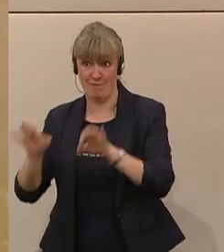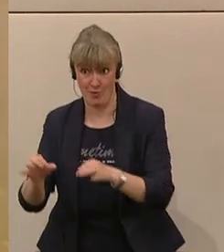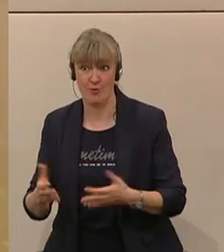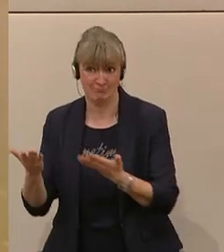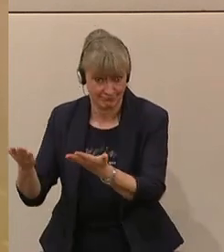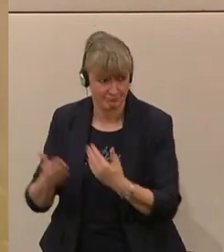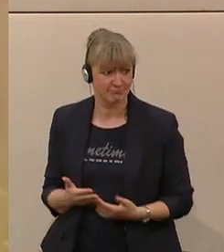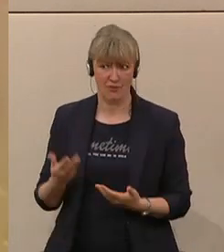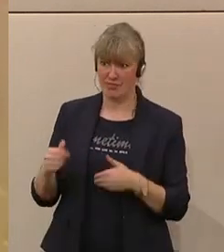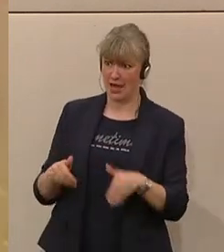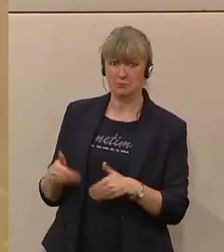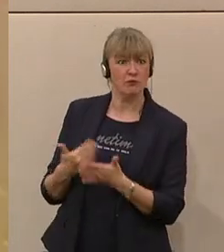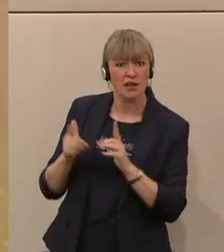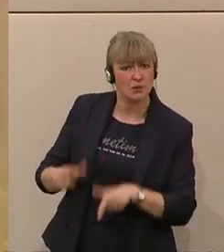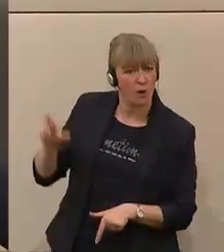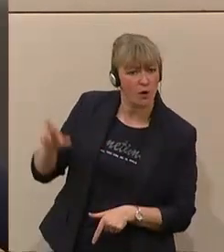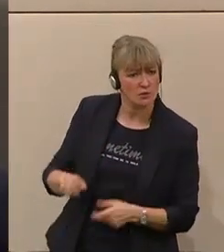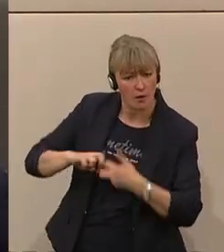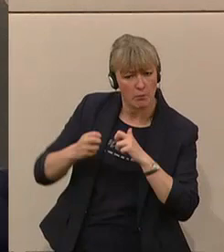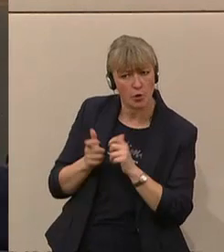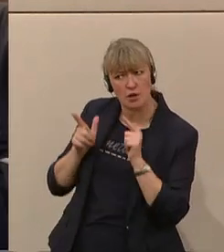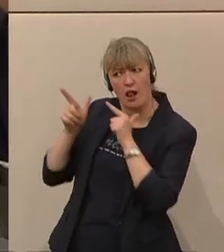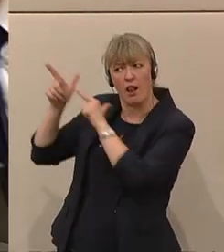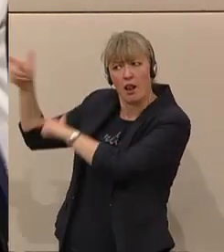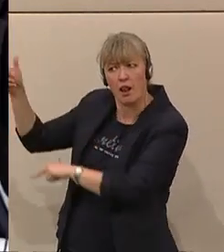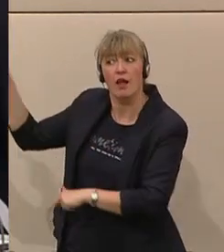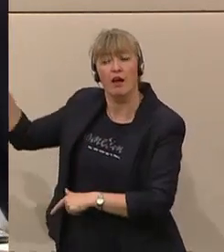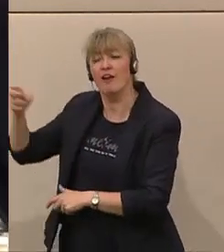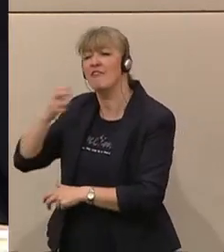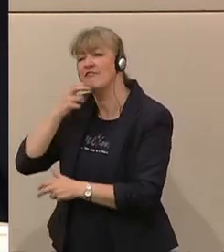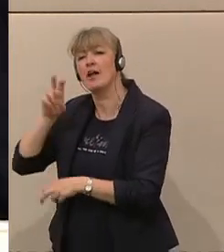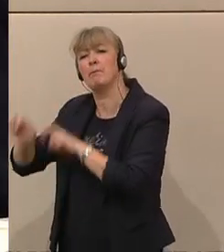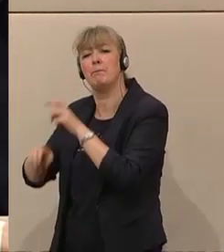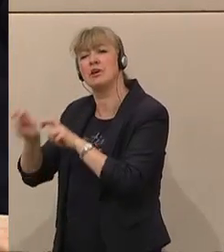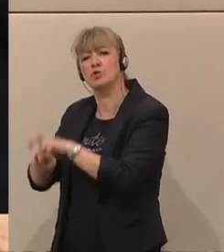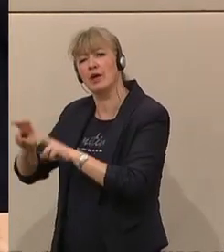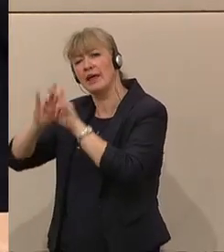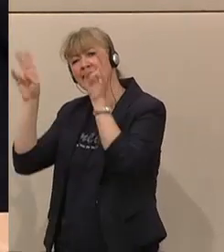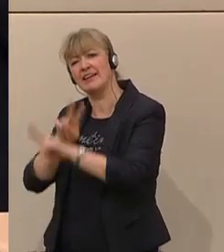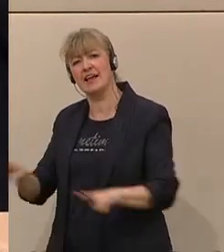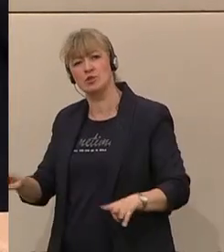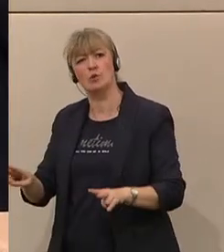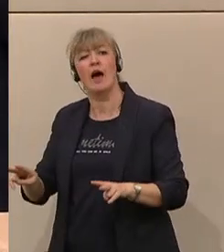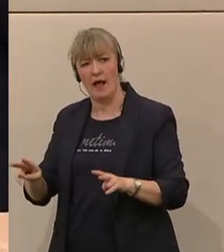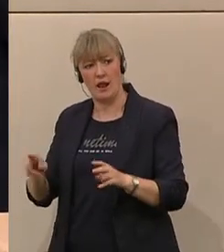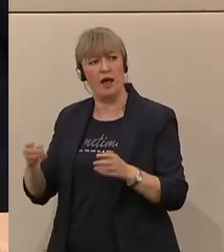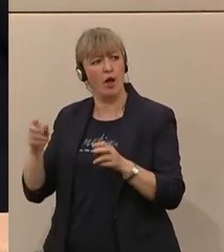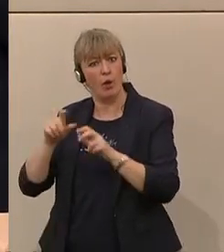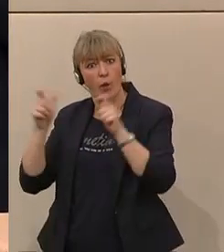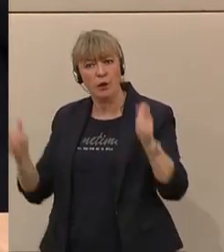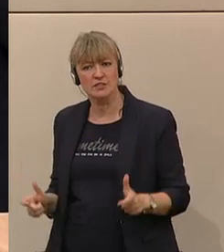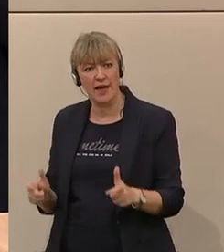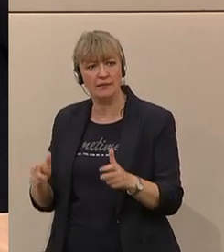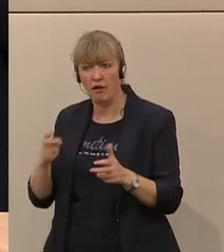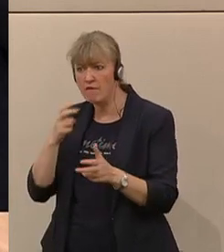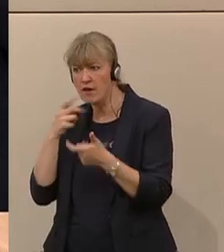Finanzminister, wenn er nach Brüssel fährt und versucht, die Besteuerung der internationalen Konzerne zu verhindern? Wir